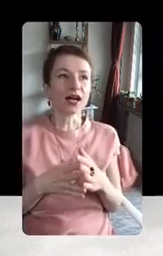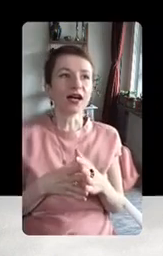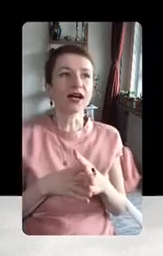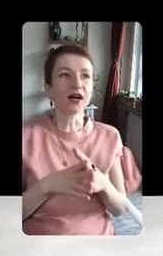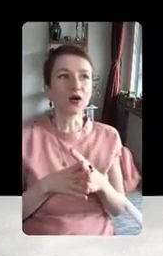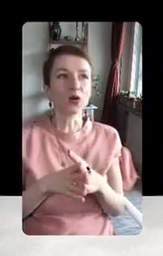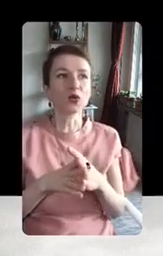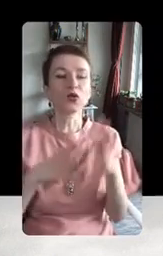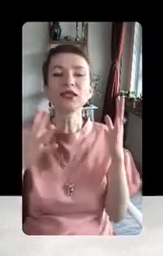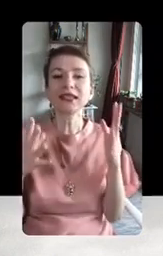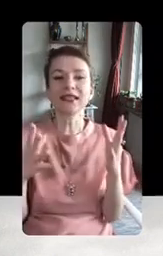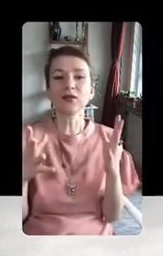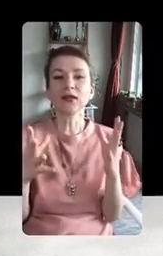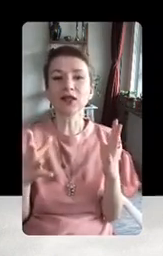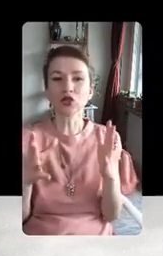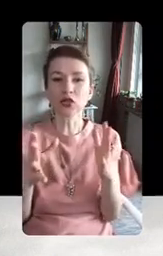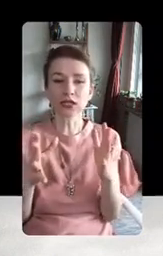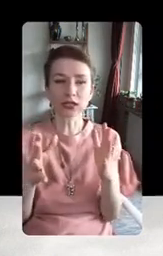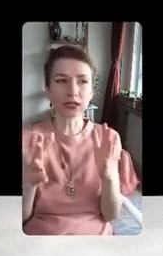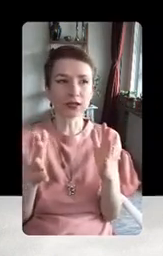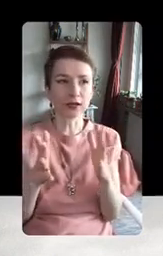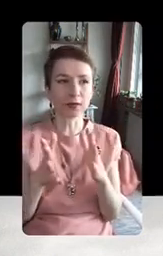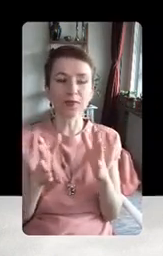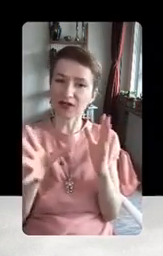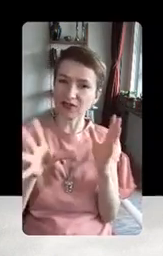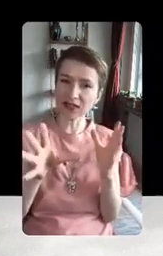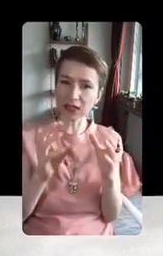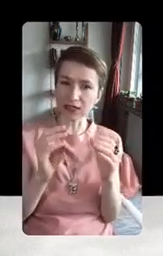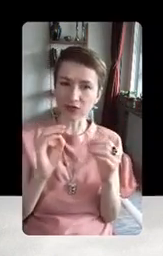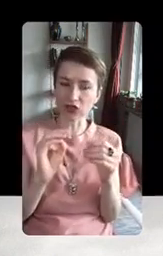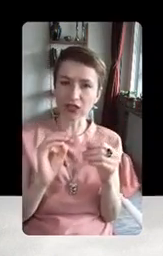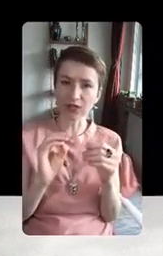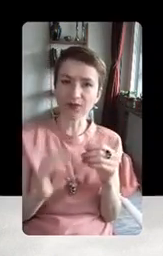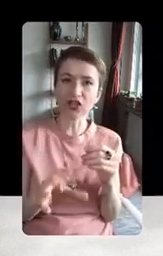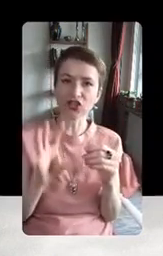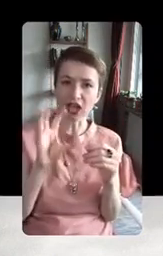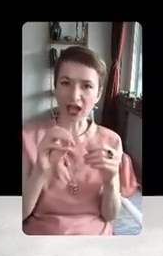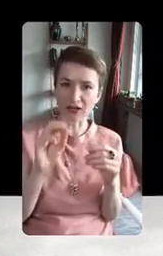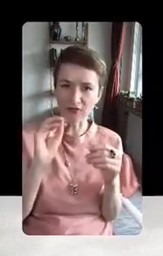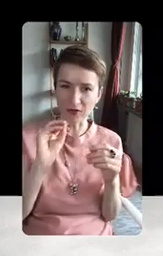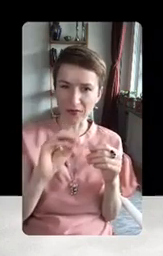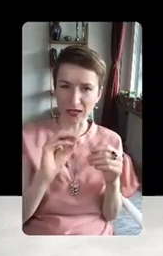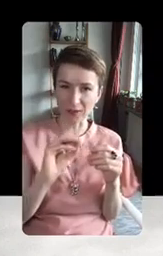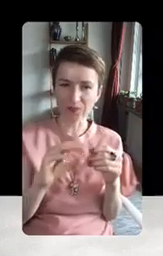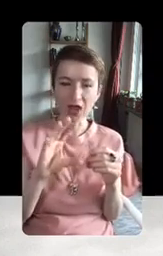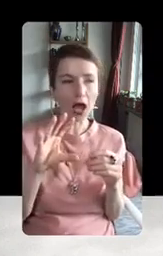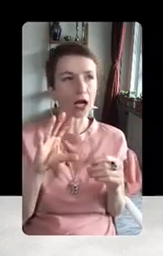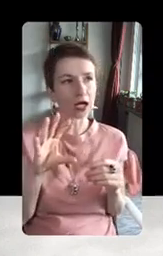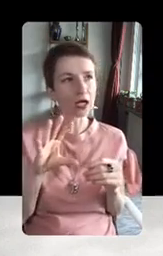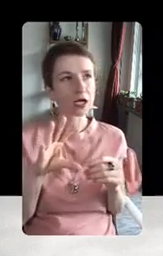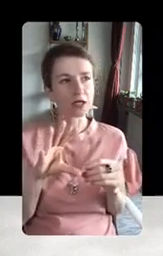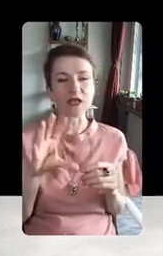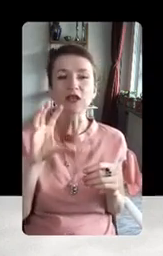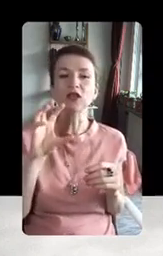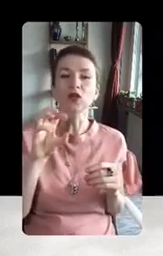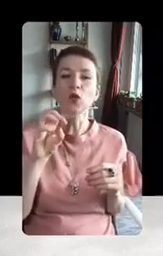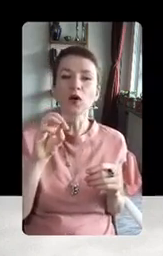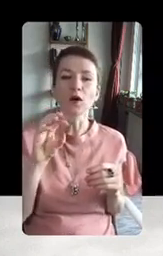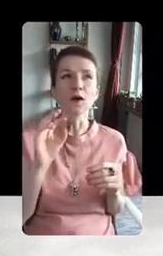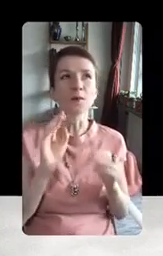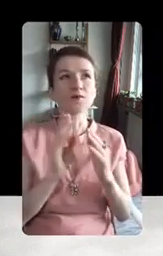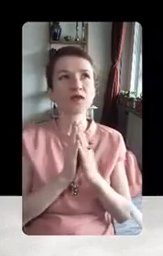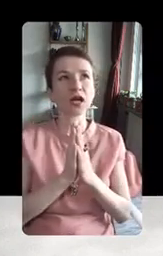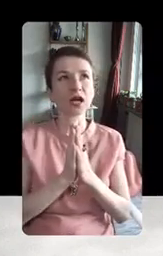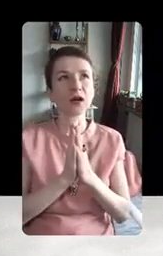этом у них не было то, что сказать, по-шведски есть выражение «Schernfamilie», как